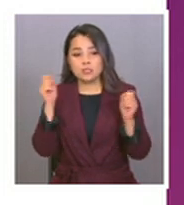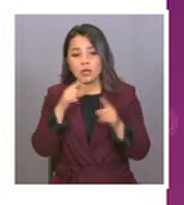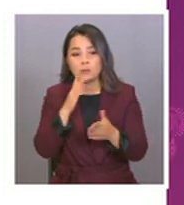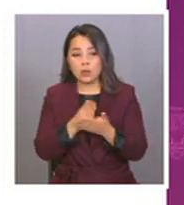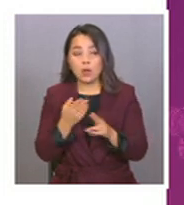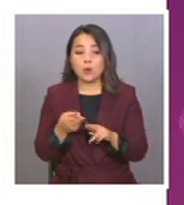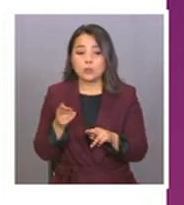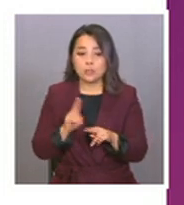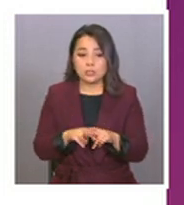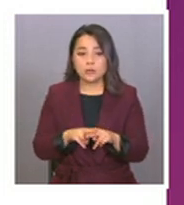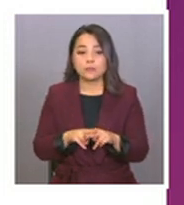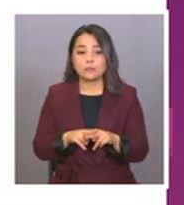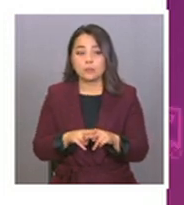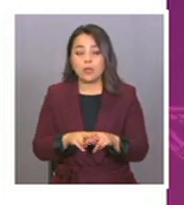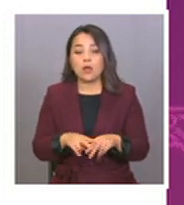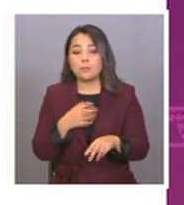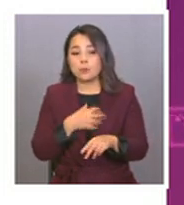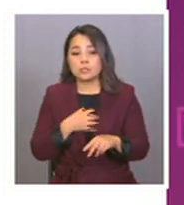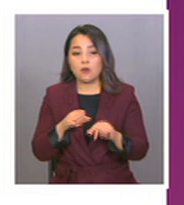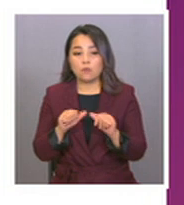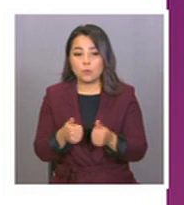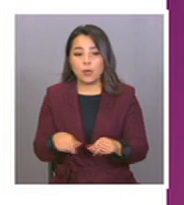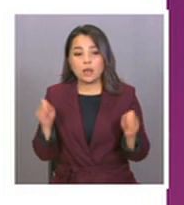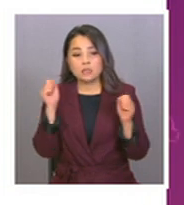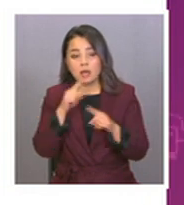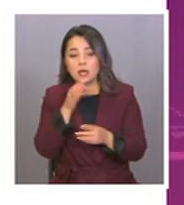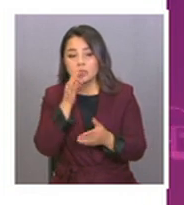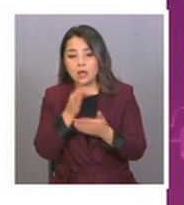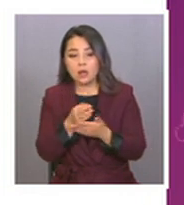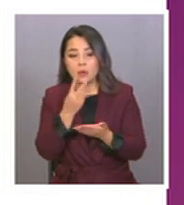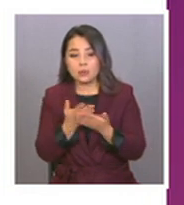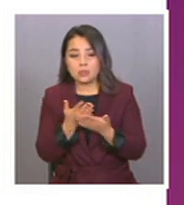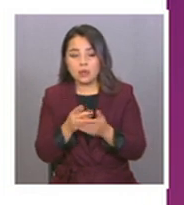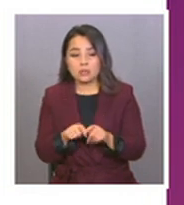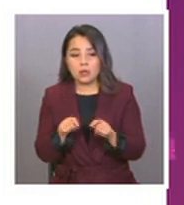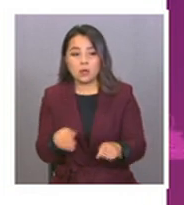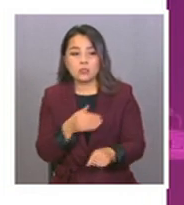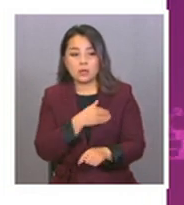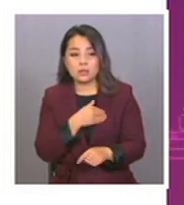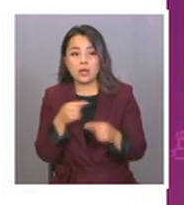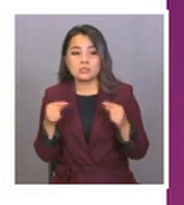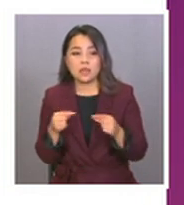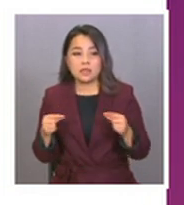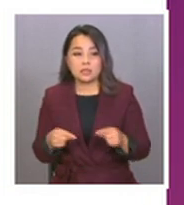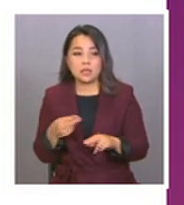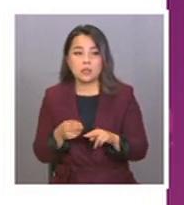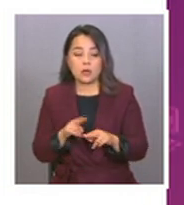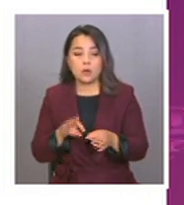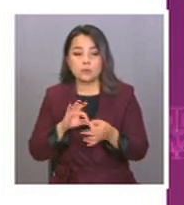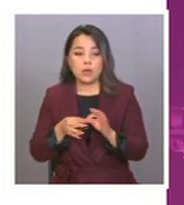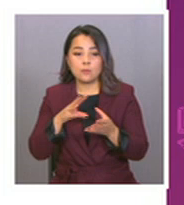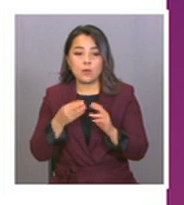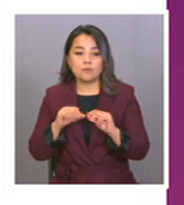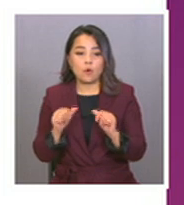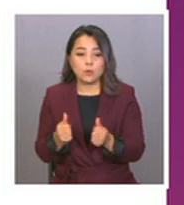Ендеше негізгі формулаға анықталған мәндерді қоятын болсақ. Сәйкесінше, мәндерді формулаға